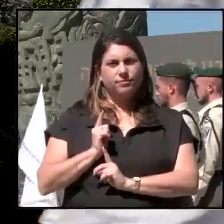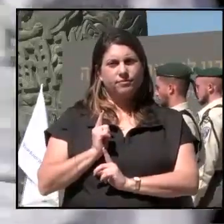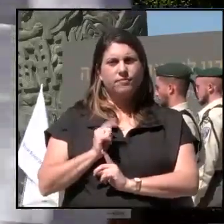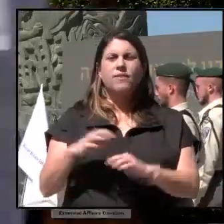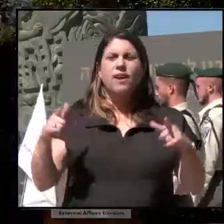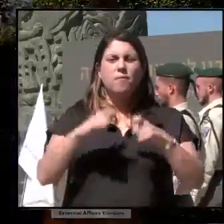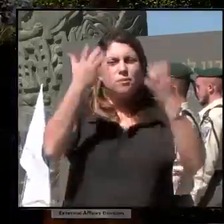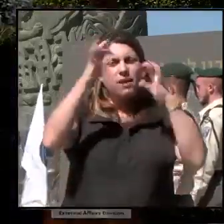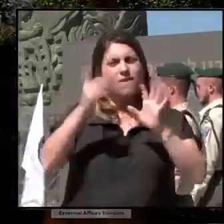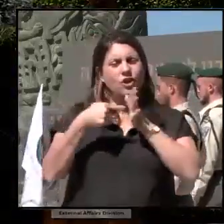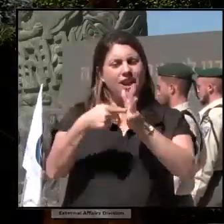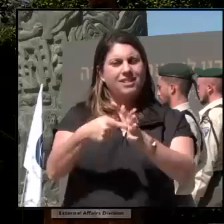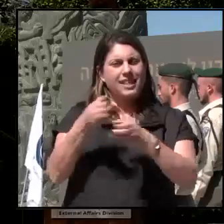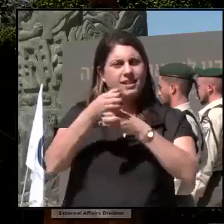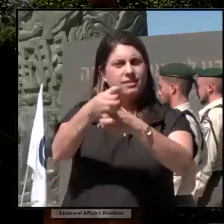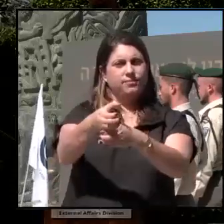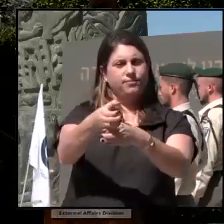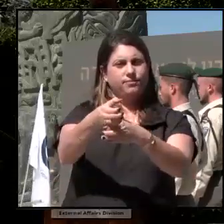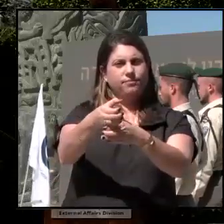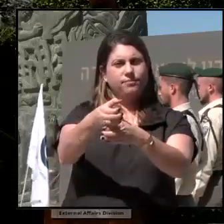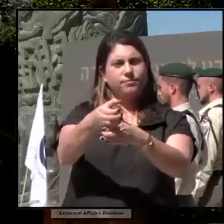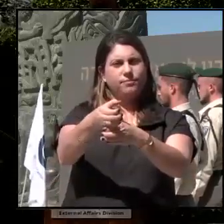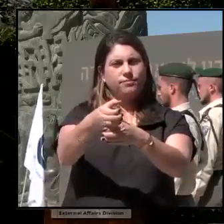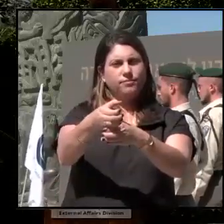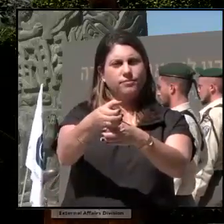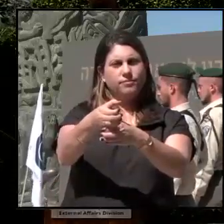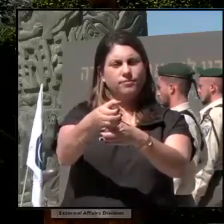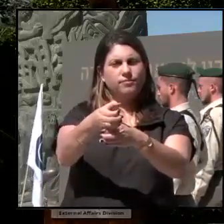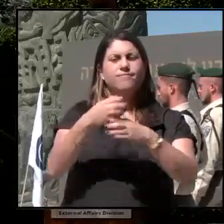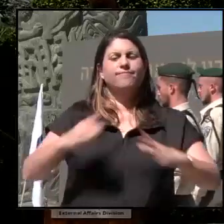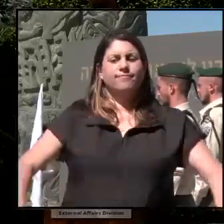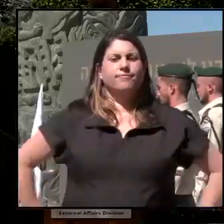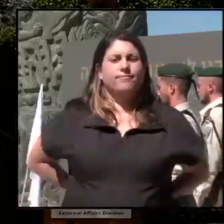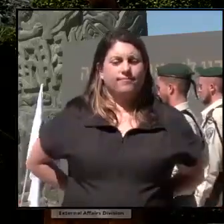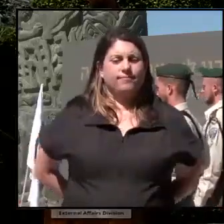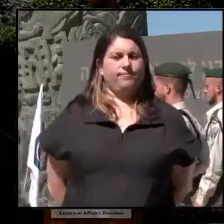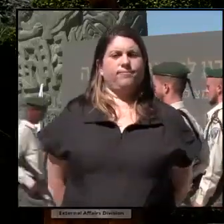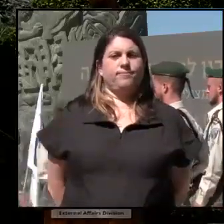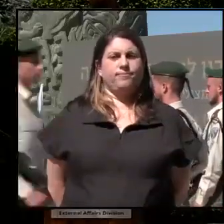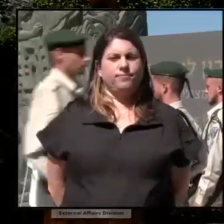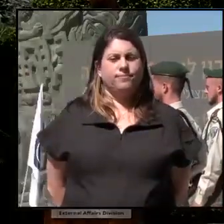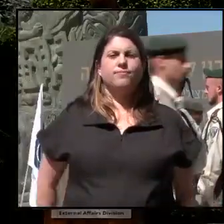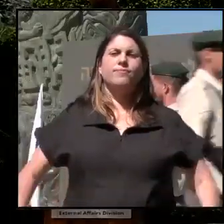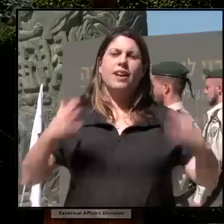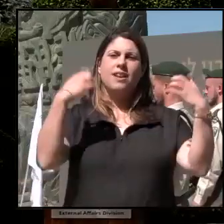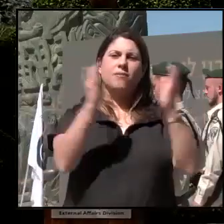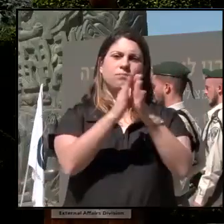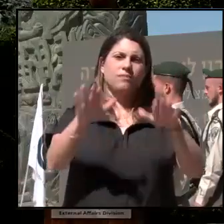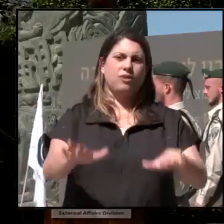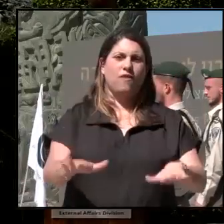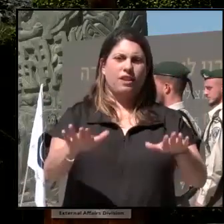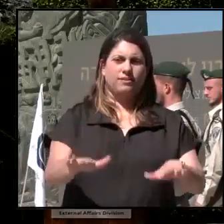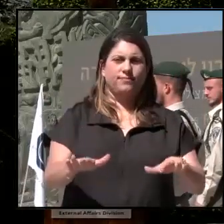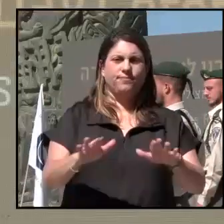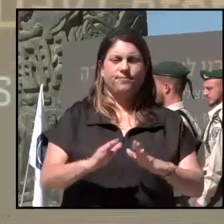שמר יציג את נשקו, ציג, שק. שמר יבוא לנוח, מוד נוח. הקהל מוזמן לשבת.